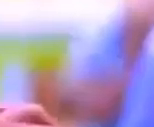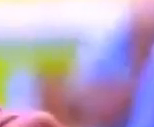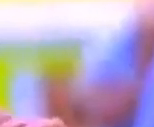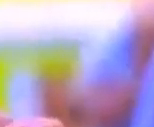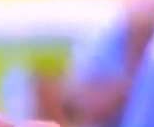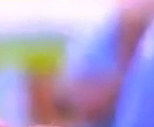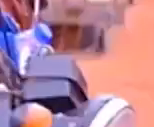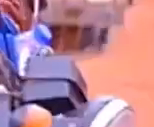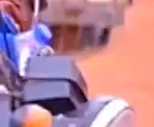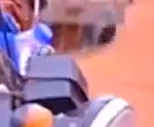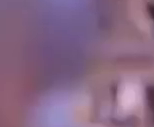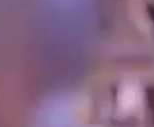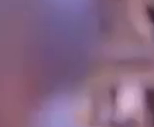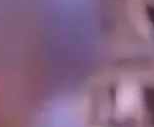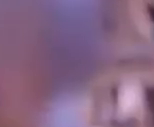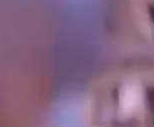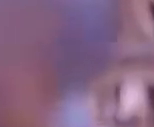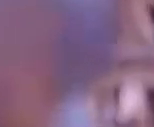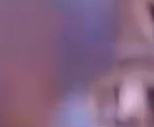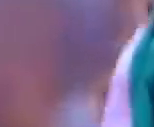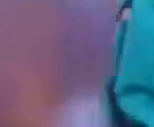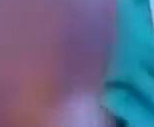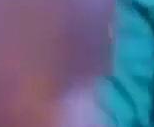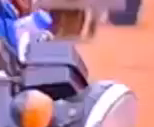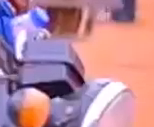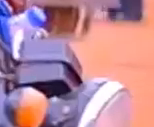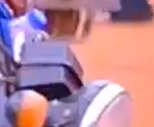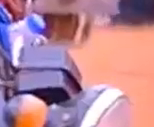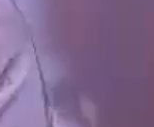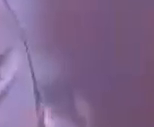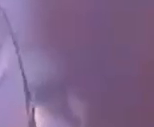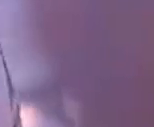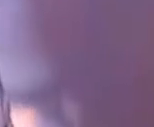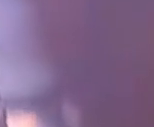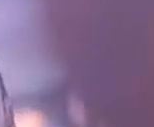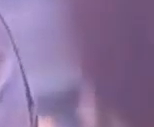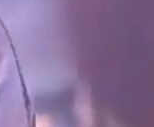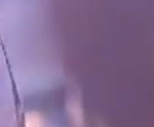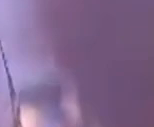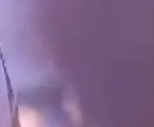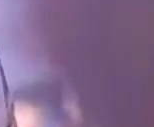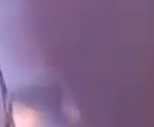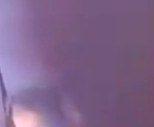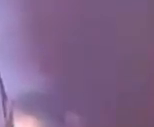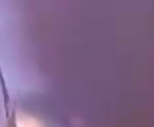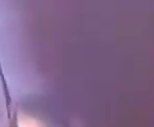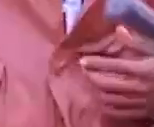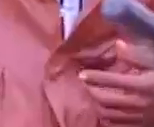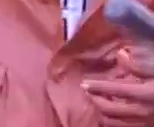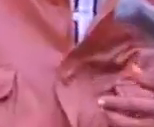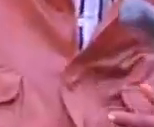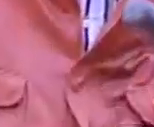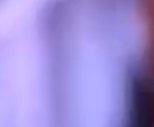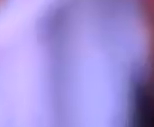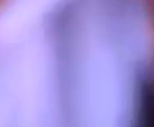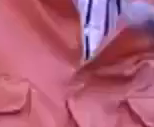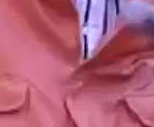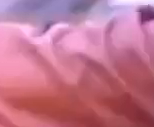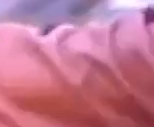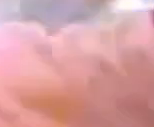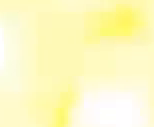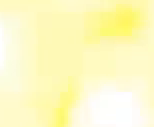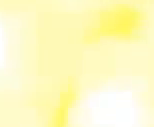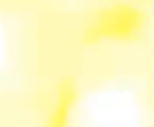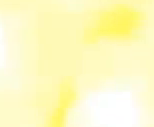Ngawe basete waze kola. Owaye sewulira bulungi sina manyi. Olaba nobwengera mu kisawo. Sina kyensobola kwekola. Gwe taga